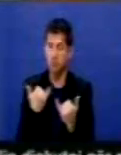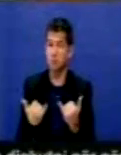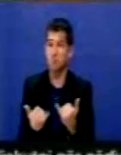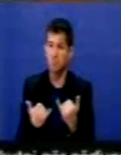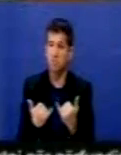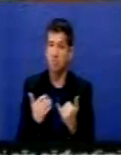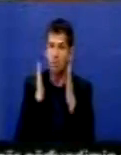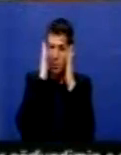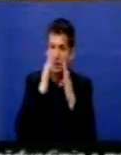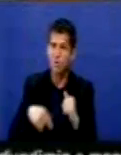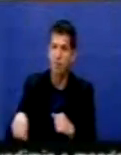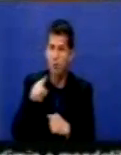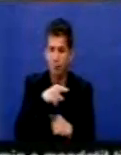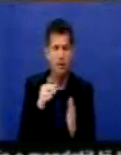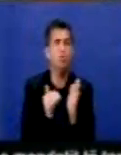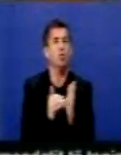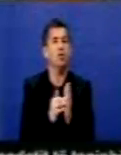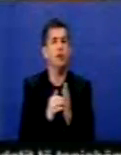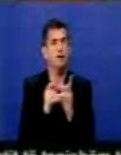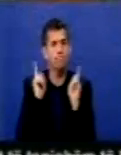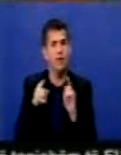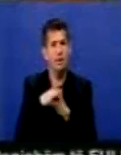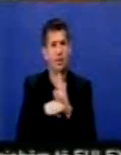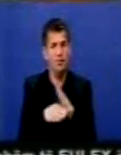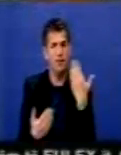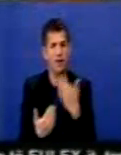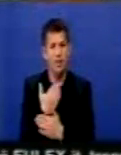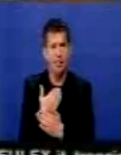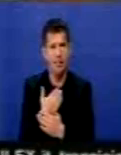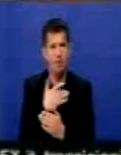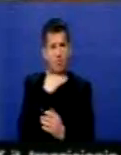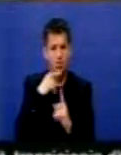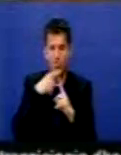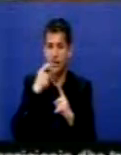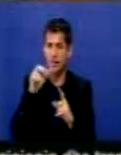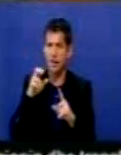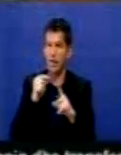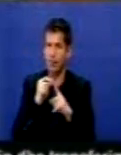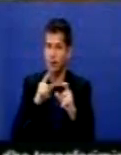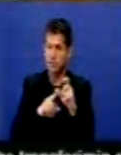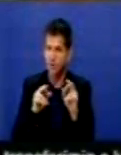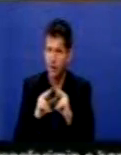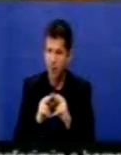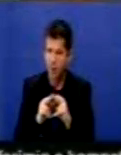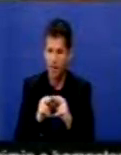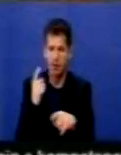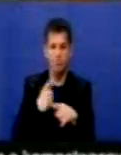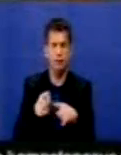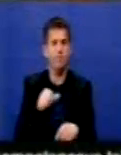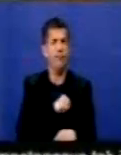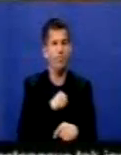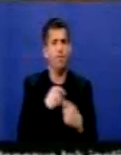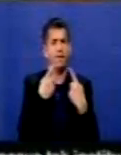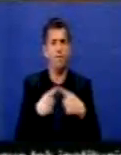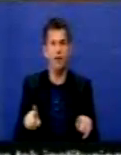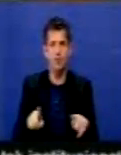që kemi nevojë për një ligj të ri për Trepqën, i cili e bën Trepqën ndërmarrje publike të interesit të